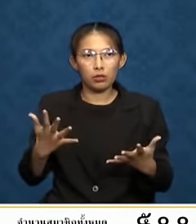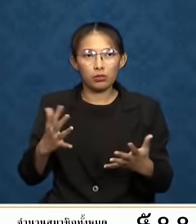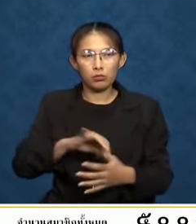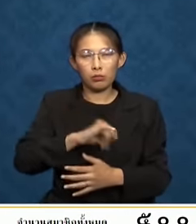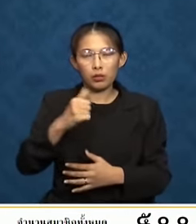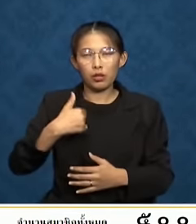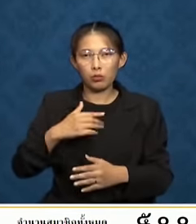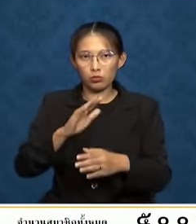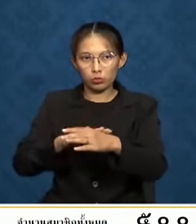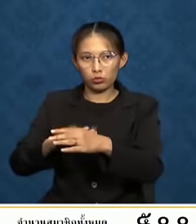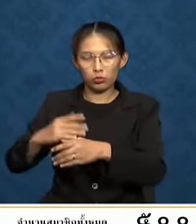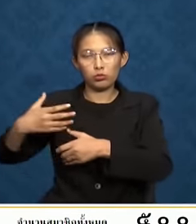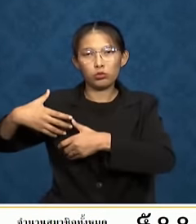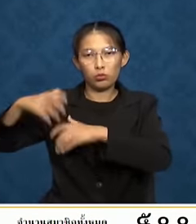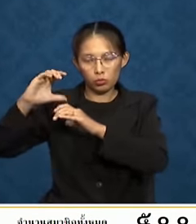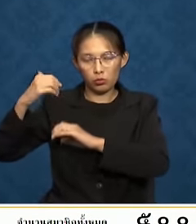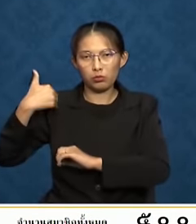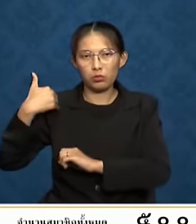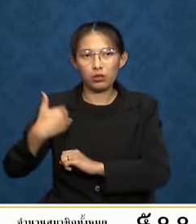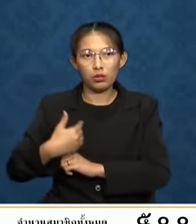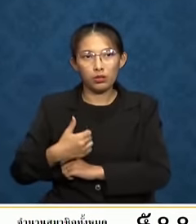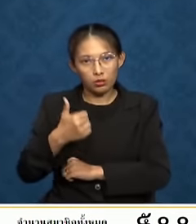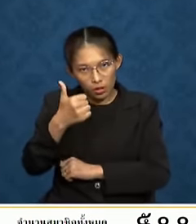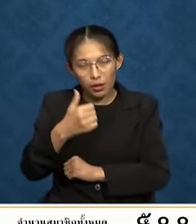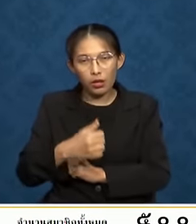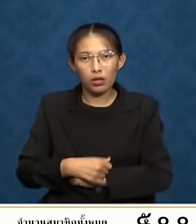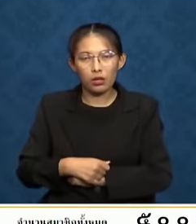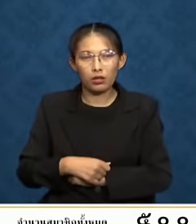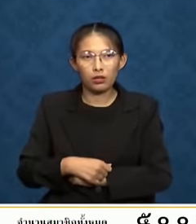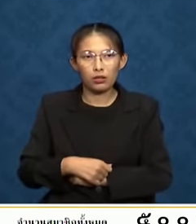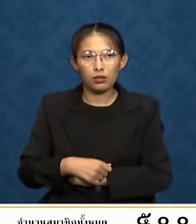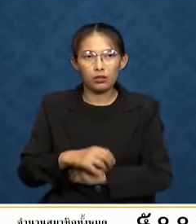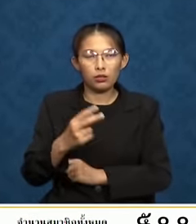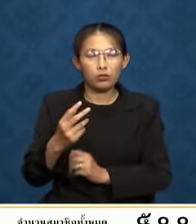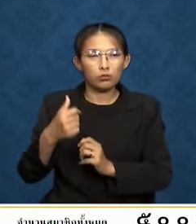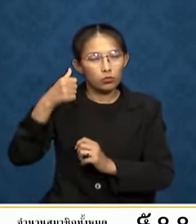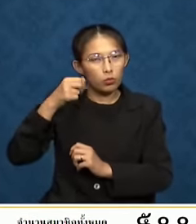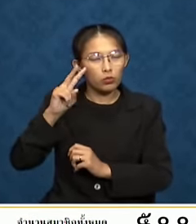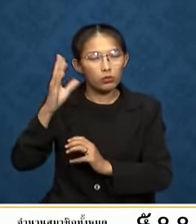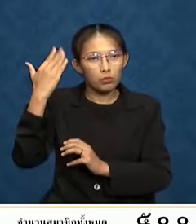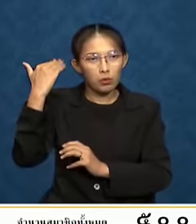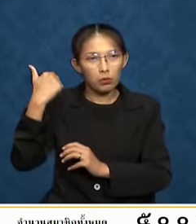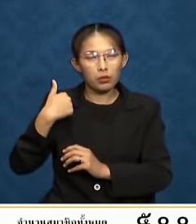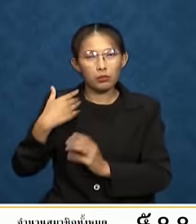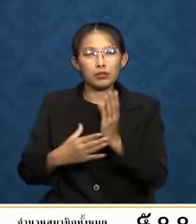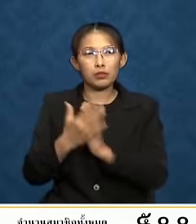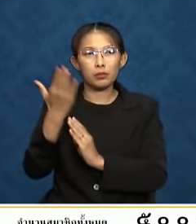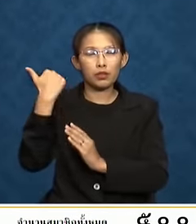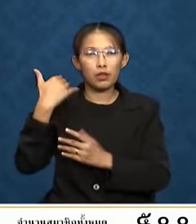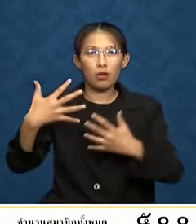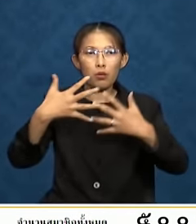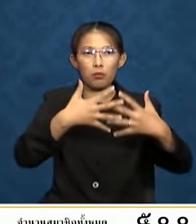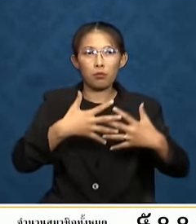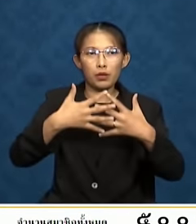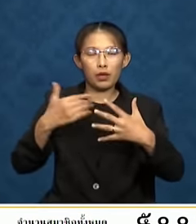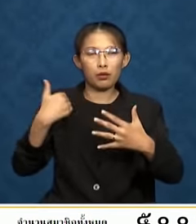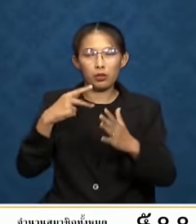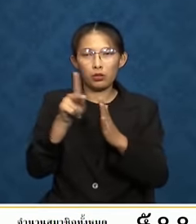ผมจะมาชวนท่านทบทวนกนนะไหวมั้ยก็2-3วันมานี่สัปดาห์ที่แล้วสหรัฐอเมริกาผ่าน